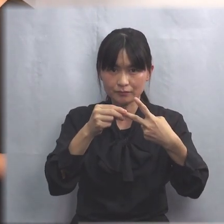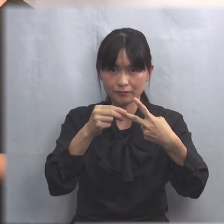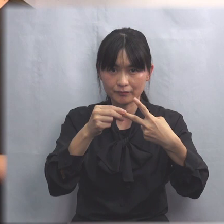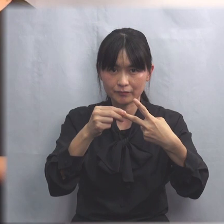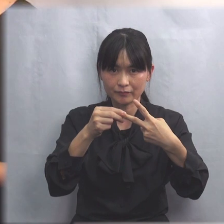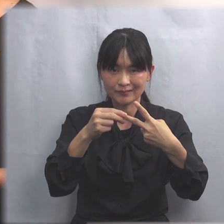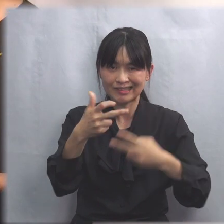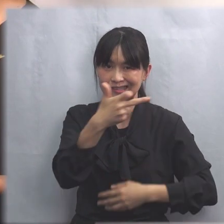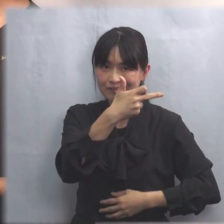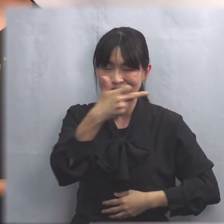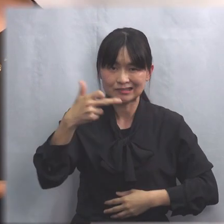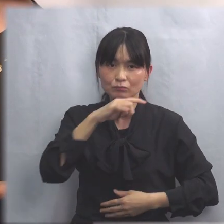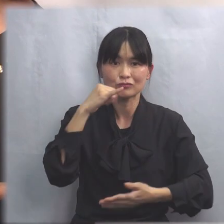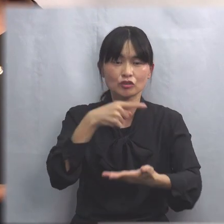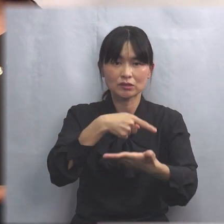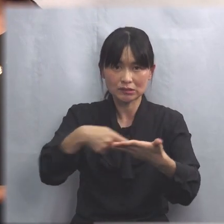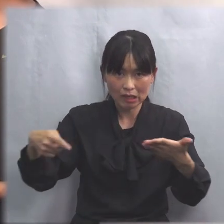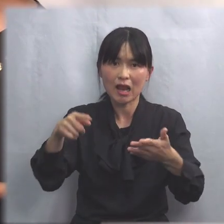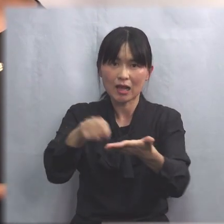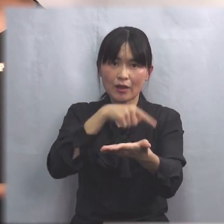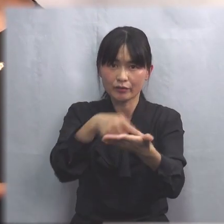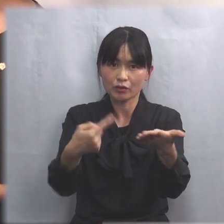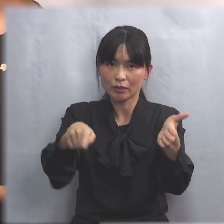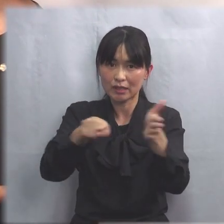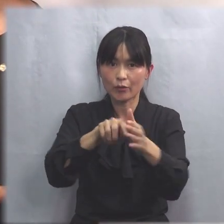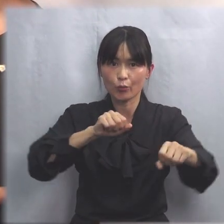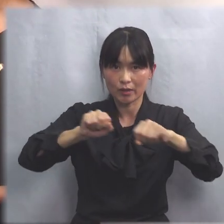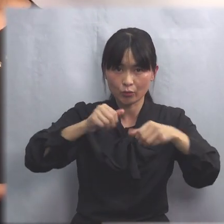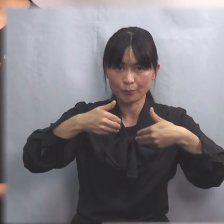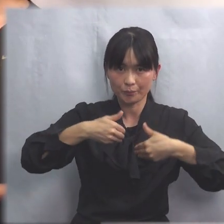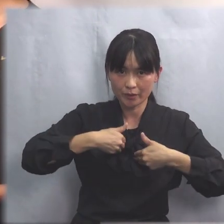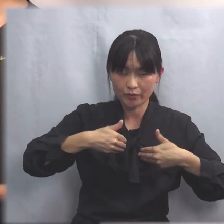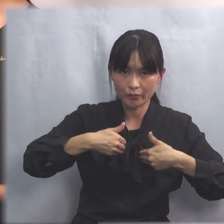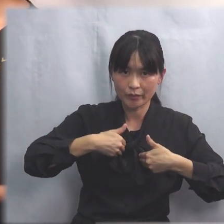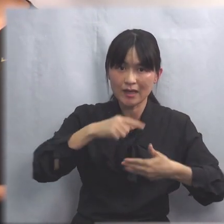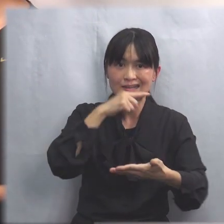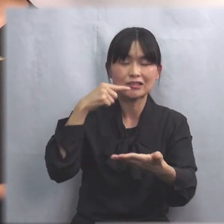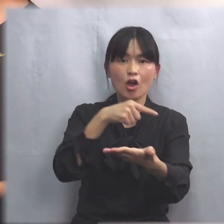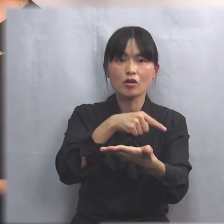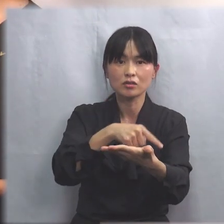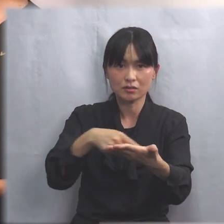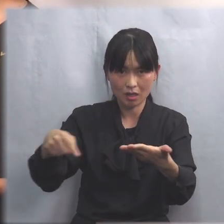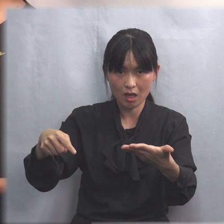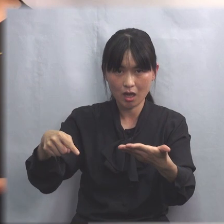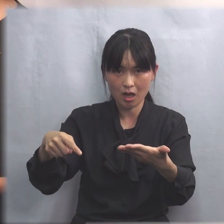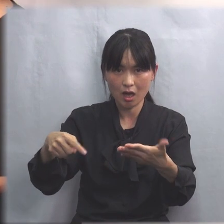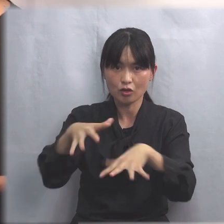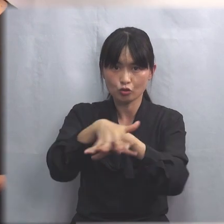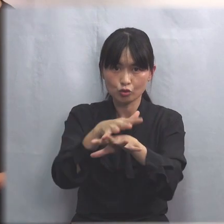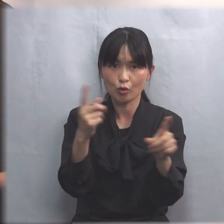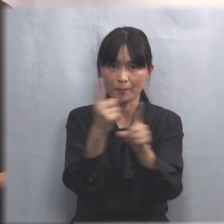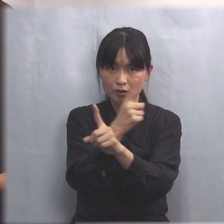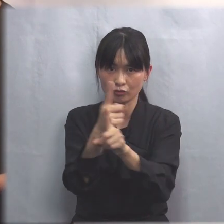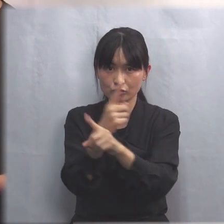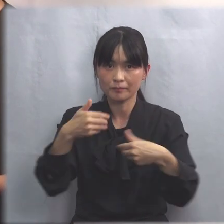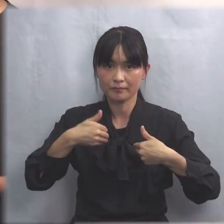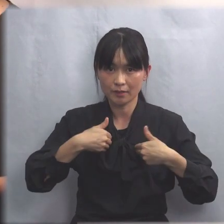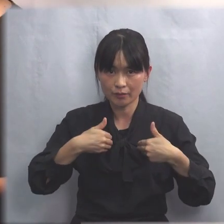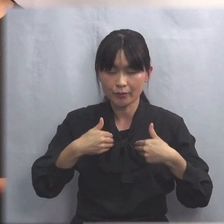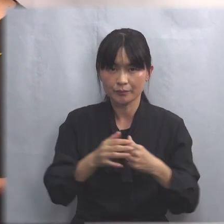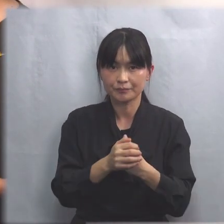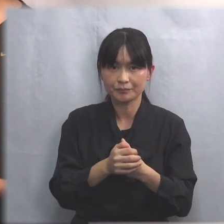활동을 하자는 것인데요. 먼저 첫 번째는 경상적자 구조개혁 방안입니다. 먼저 당권자